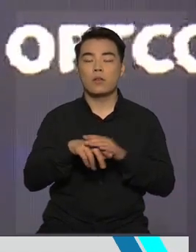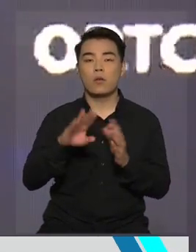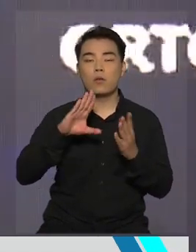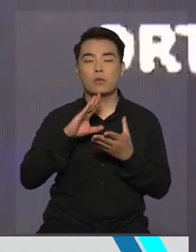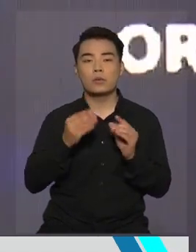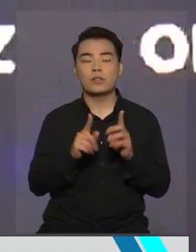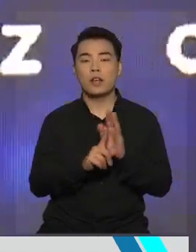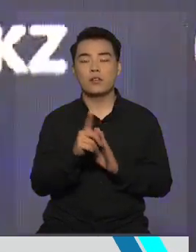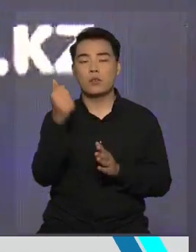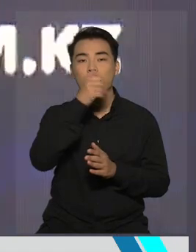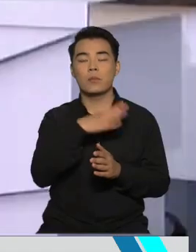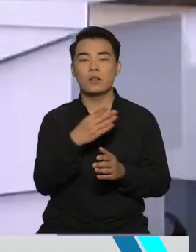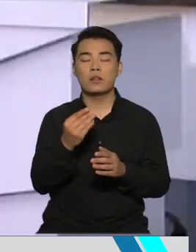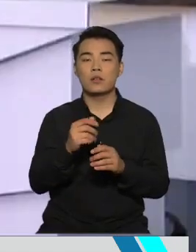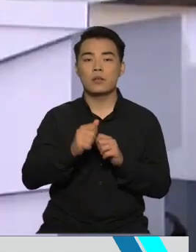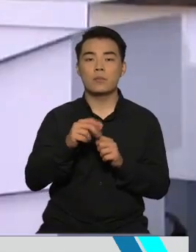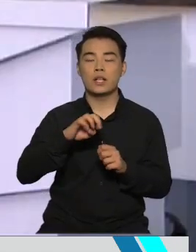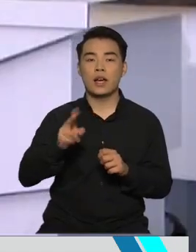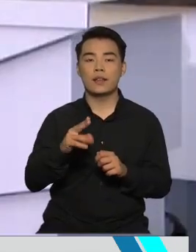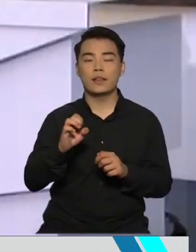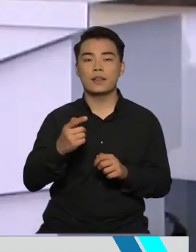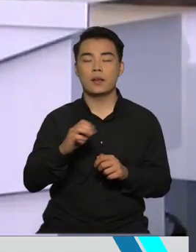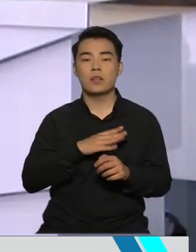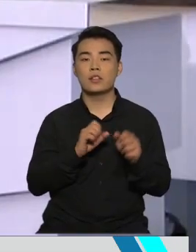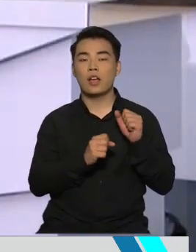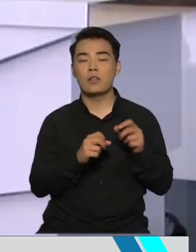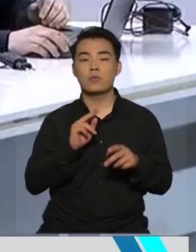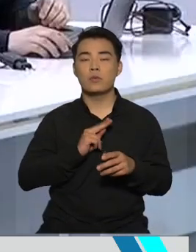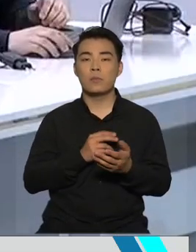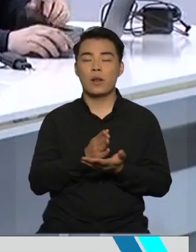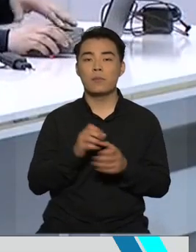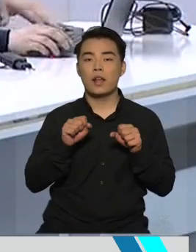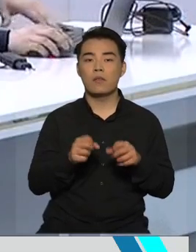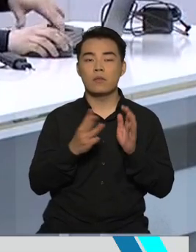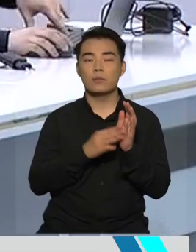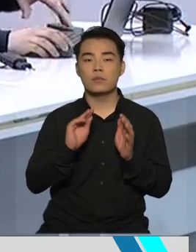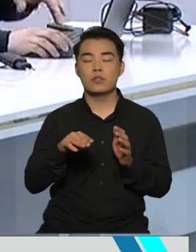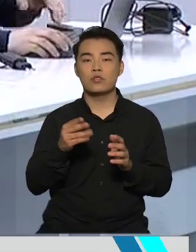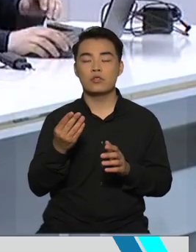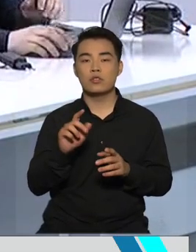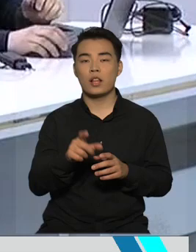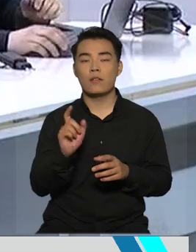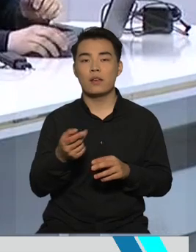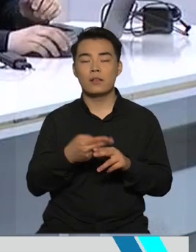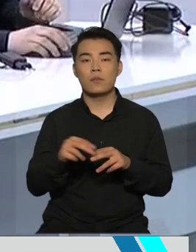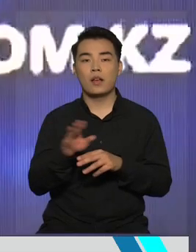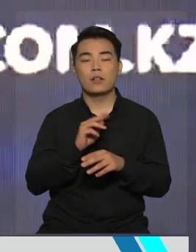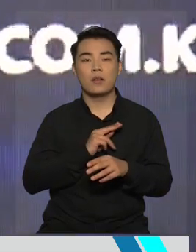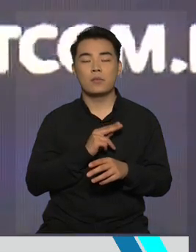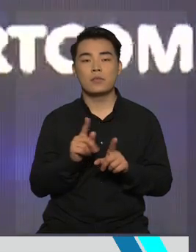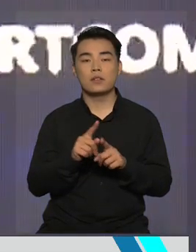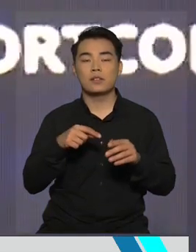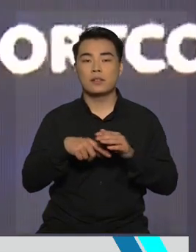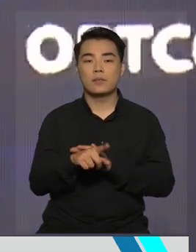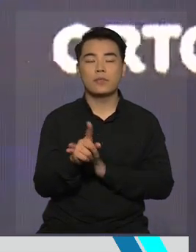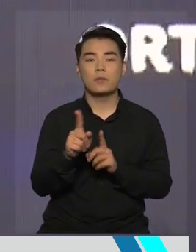начала года работникам выплачено более 1 миллиард тенге, защищены трудовые права 8 тысяч человек. Также по инициативе профильного